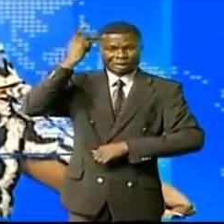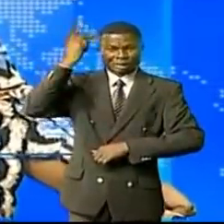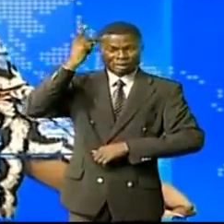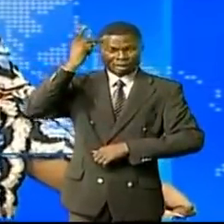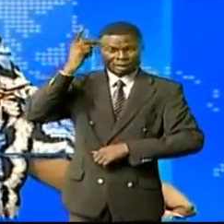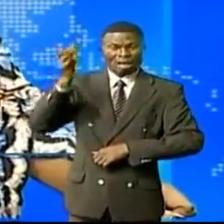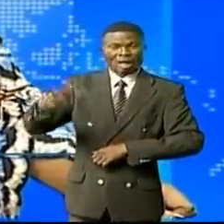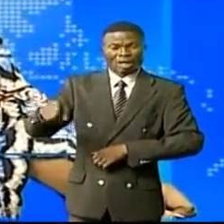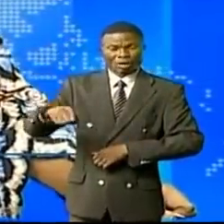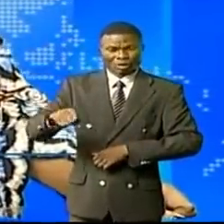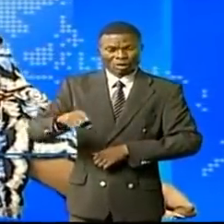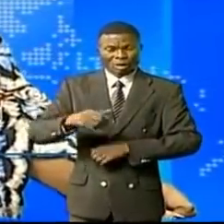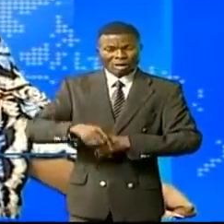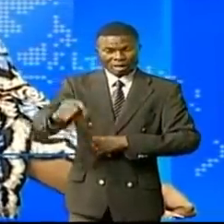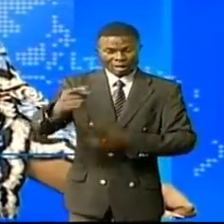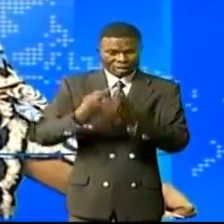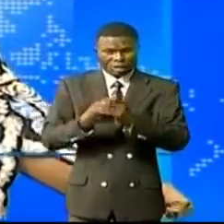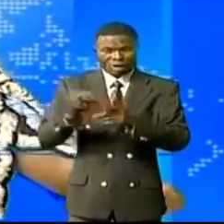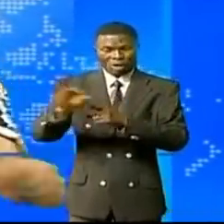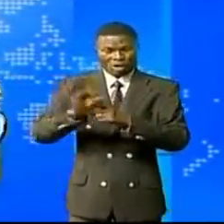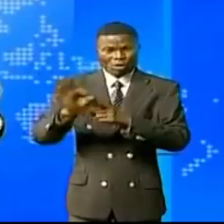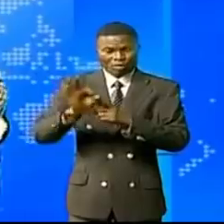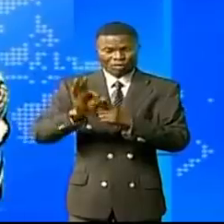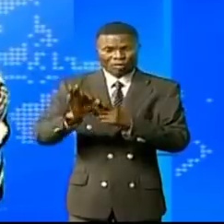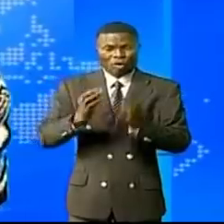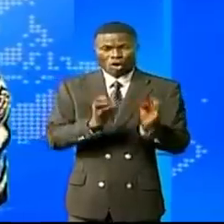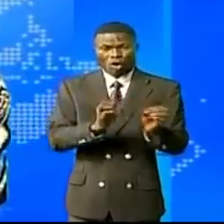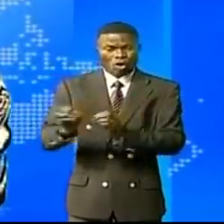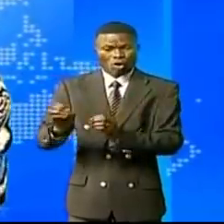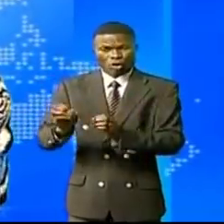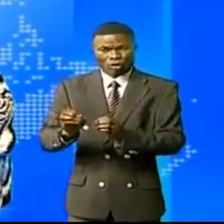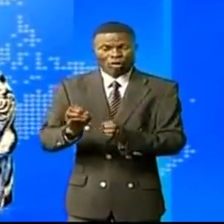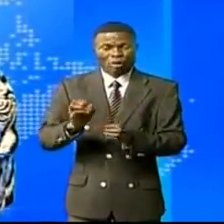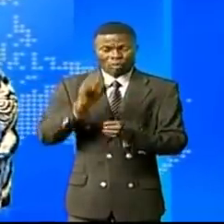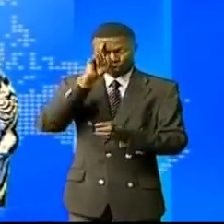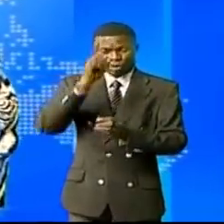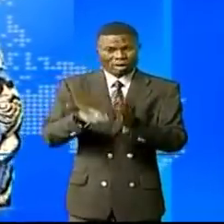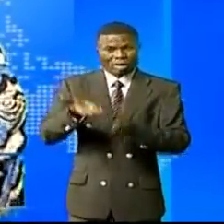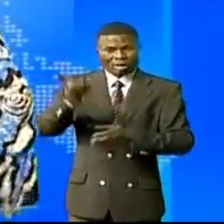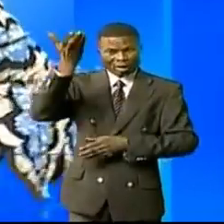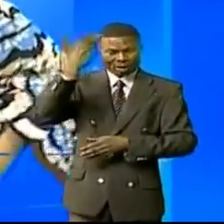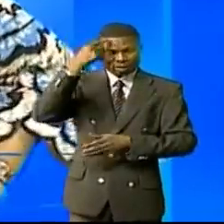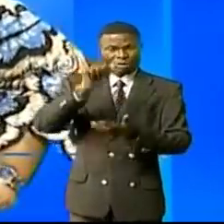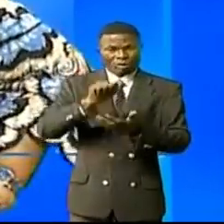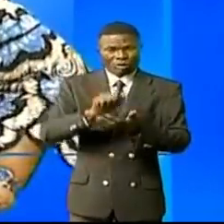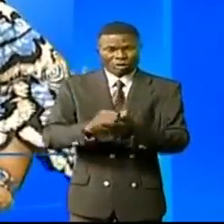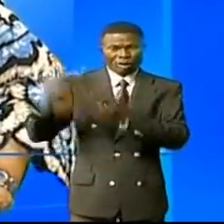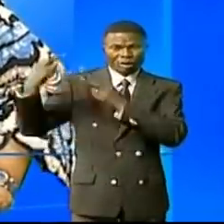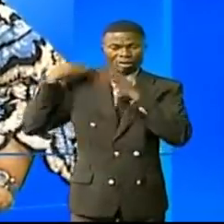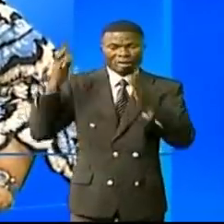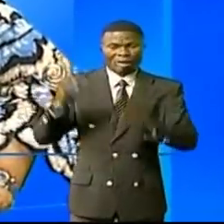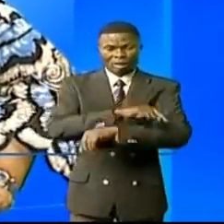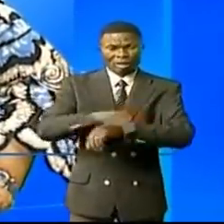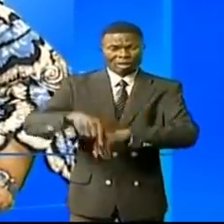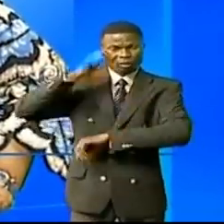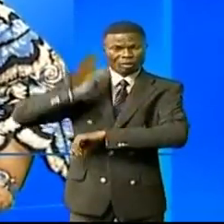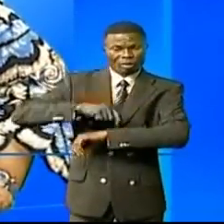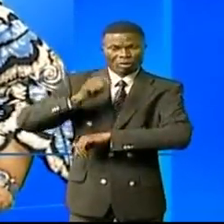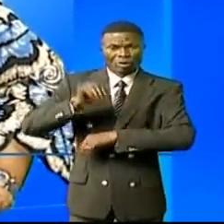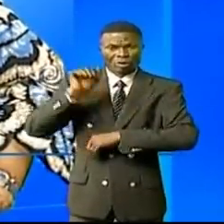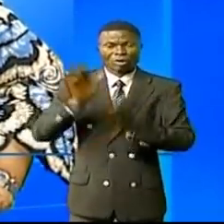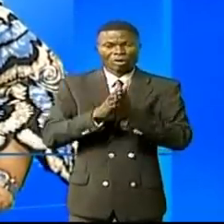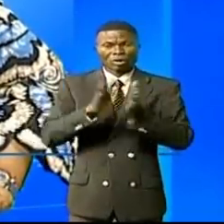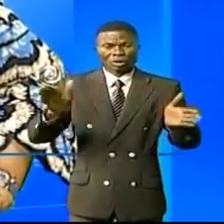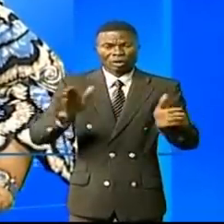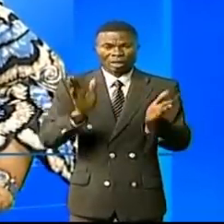dans le tout prochain jour une série de formations pour leur mise à niveau. Et pour ce faire, les responsables de ce barreau et le directeur général